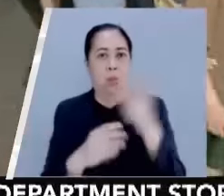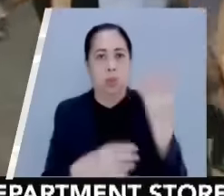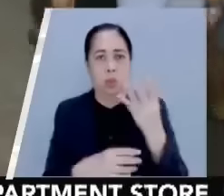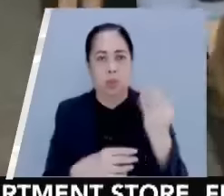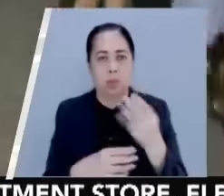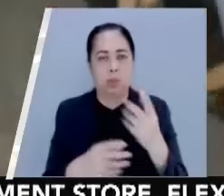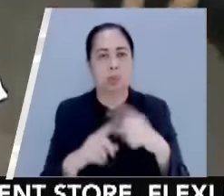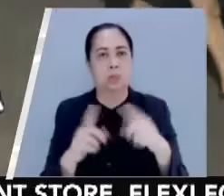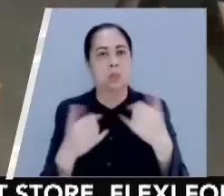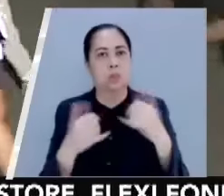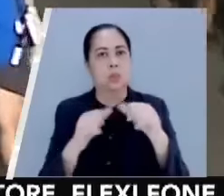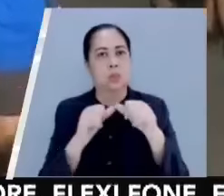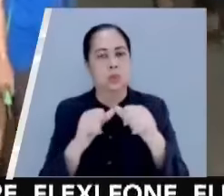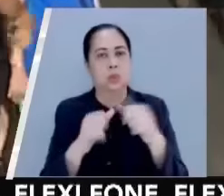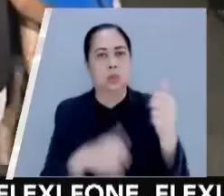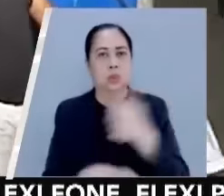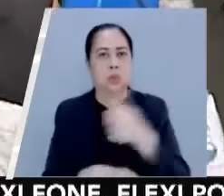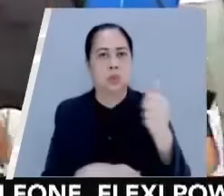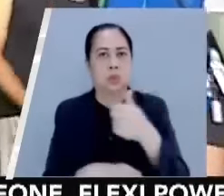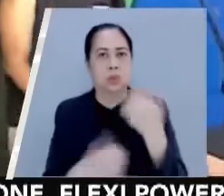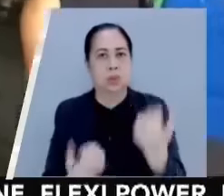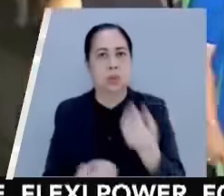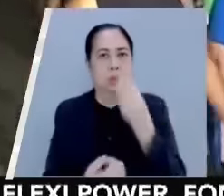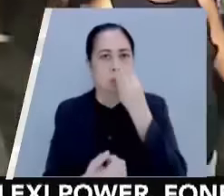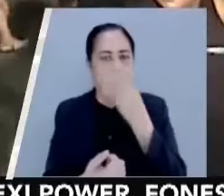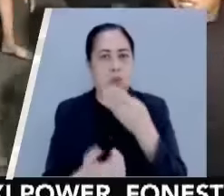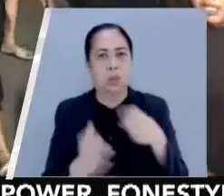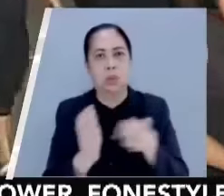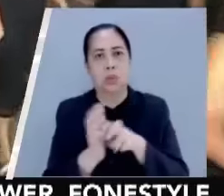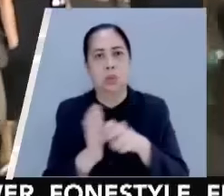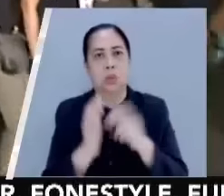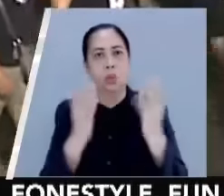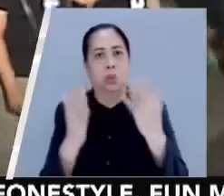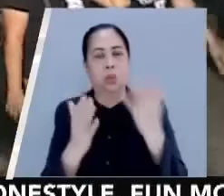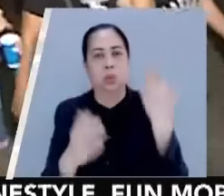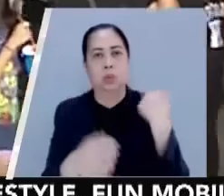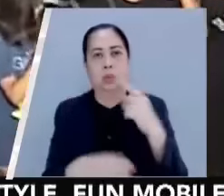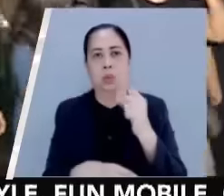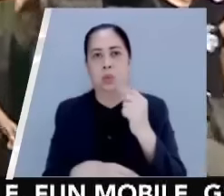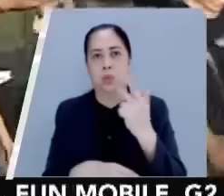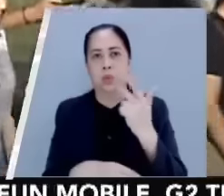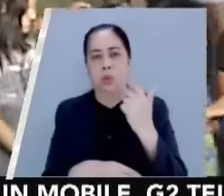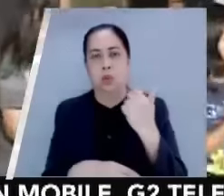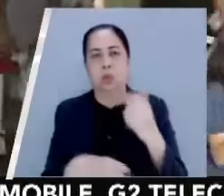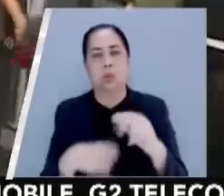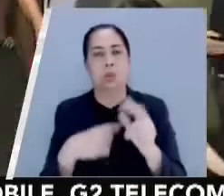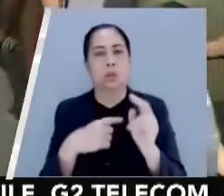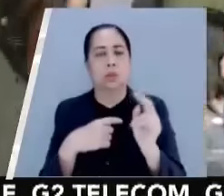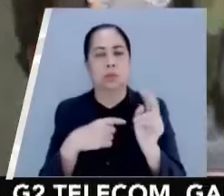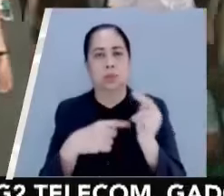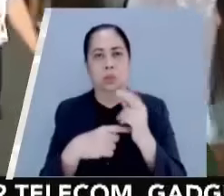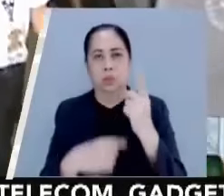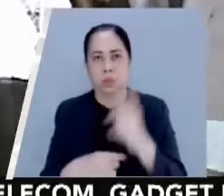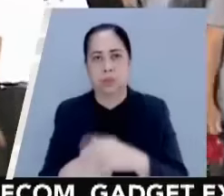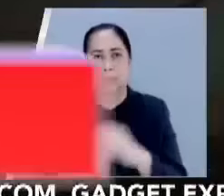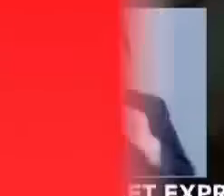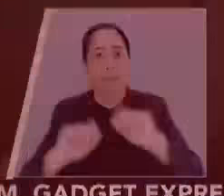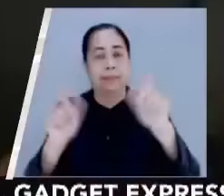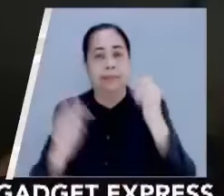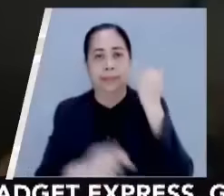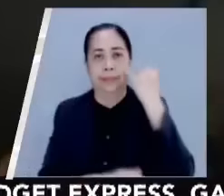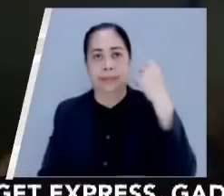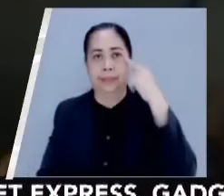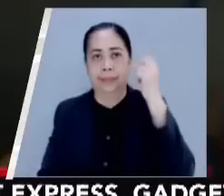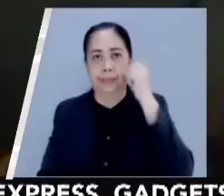Pantalan, lalo't mas konti ang biyahero kumpara sa Undas 2023. Nakatutok doon live si JP Sorian.